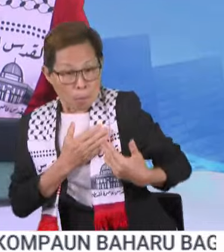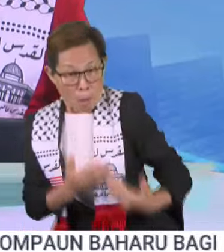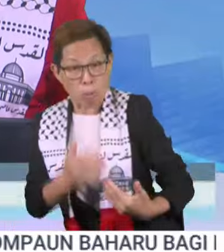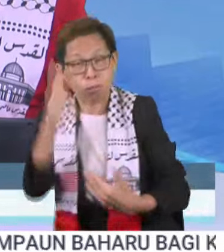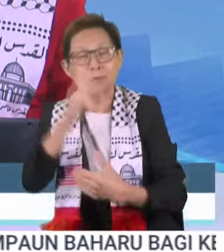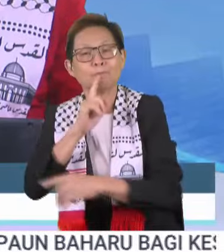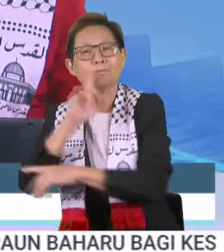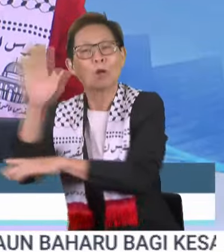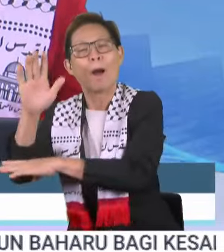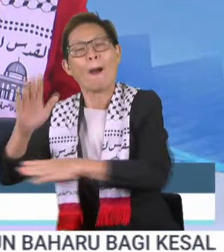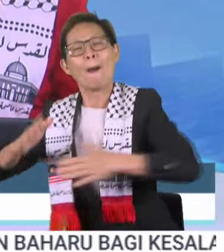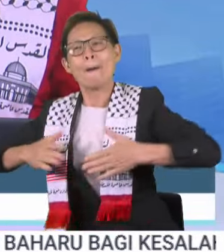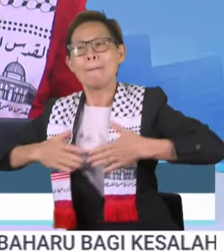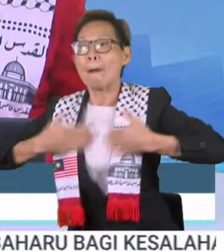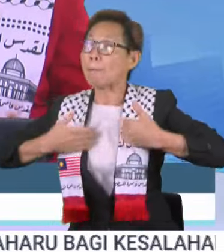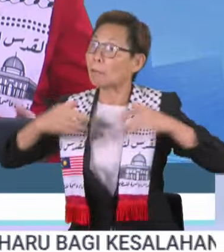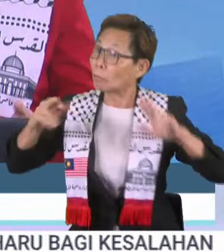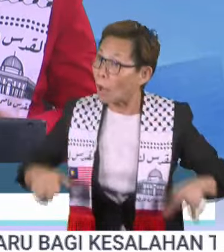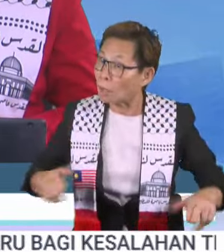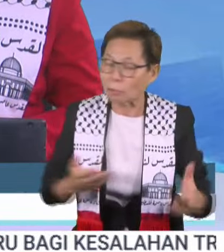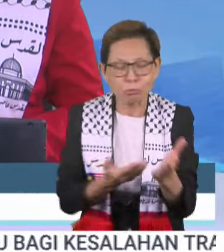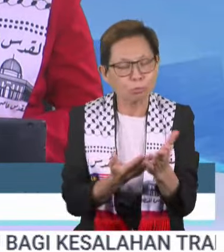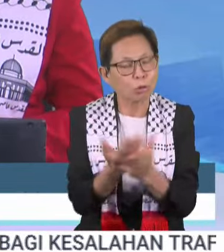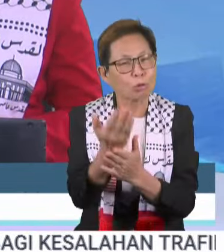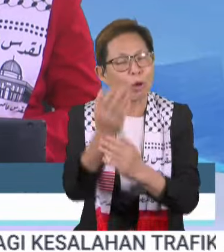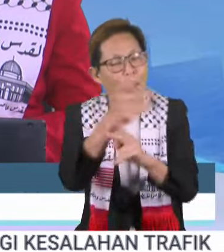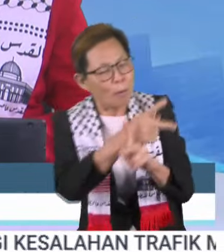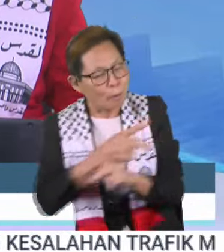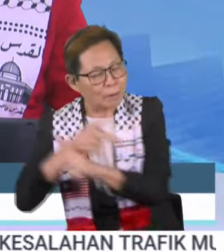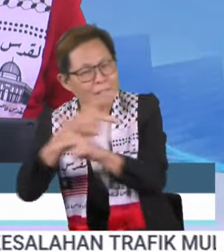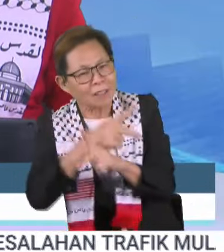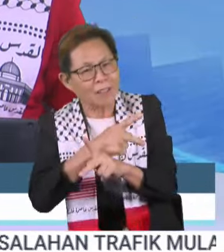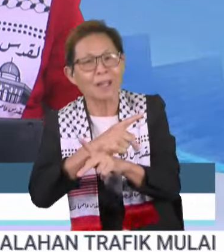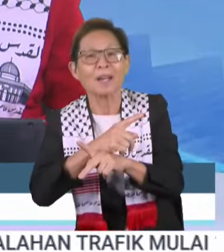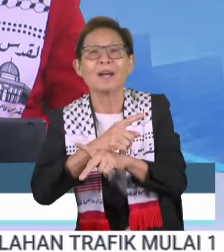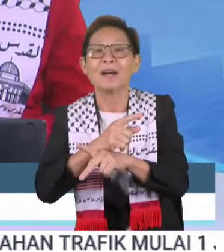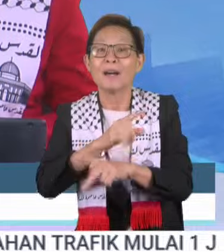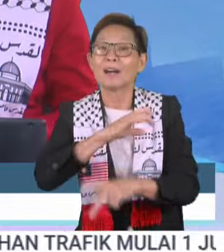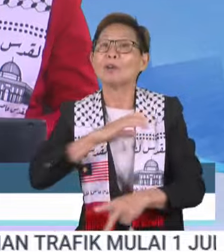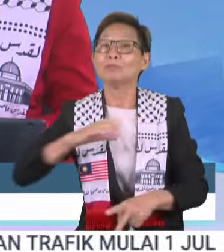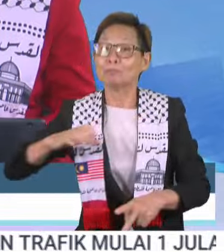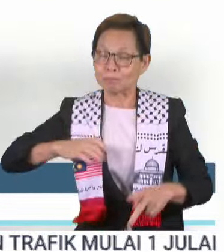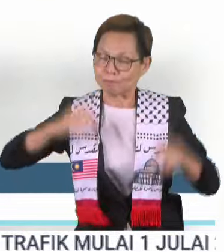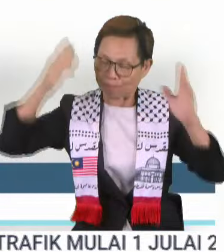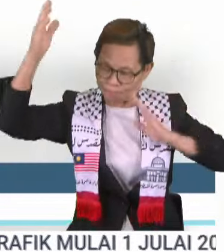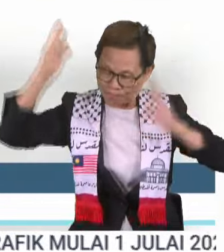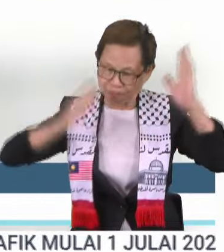kerajaan jamin kesejahteraan rakyat dengan terus lindungi pengguna domestik.